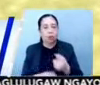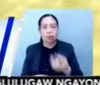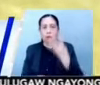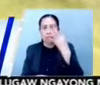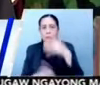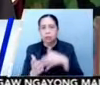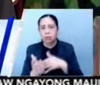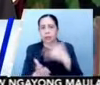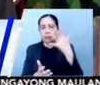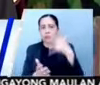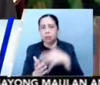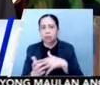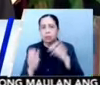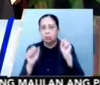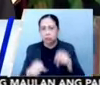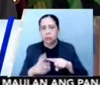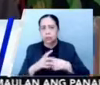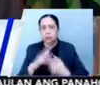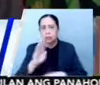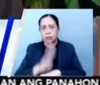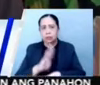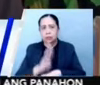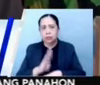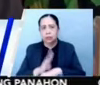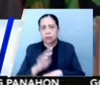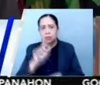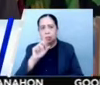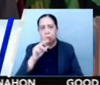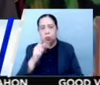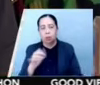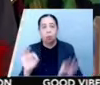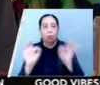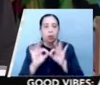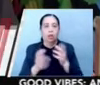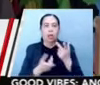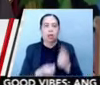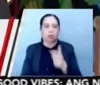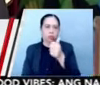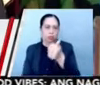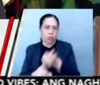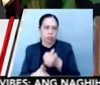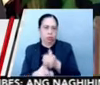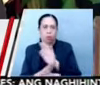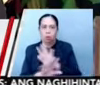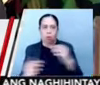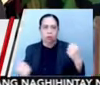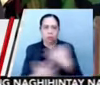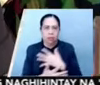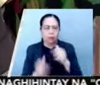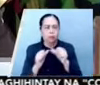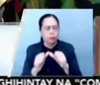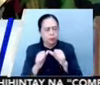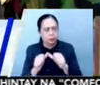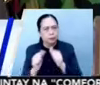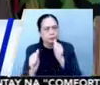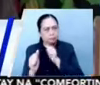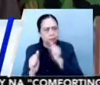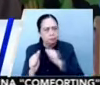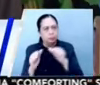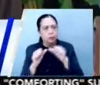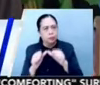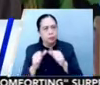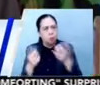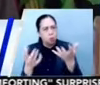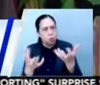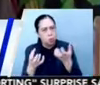5,000 pesos. Magtiwala ka lang sa sarili mo, huwag kang matakot, ituloy mo yung gusto mong